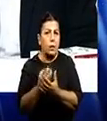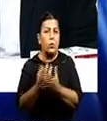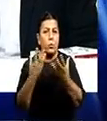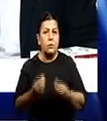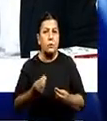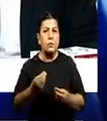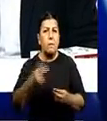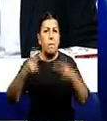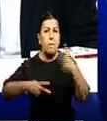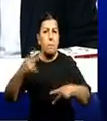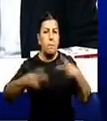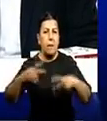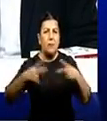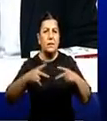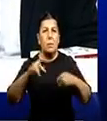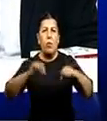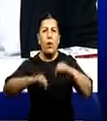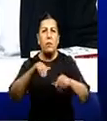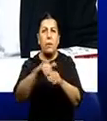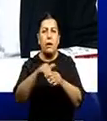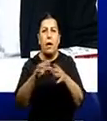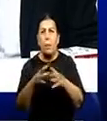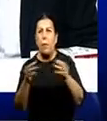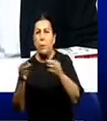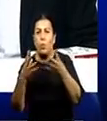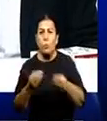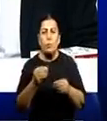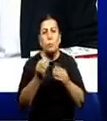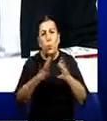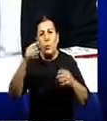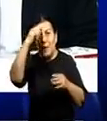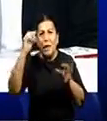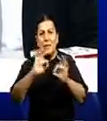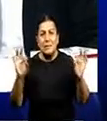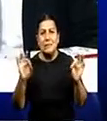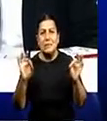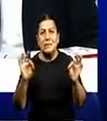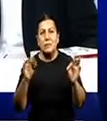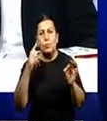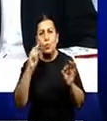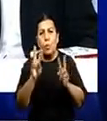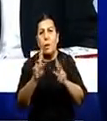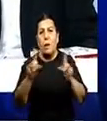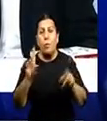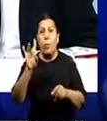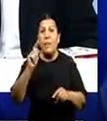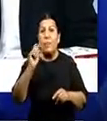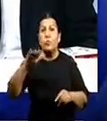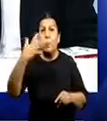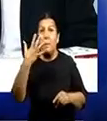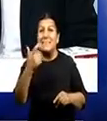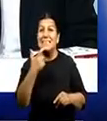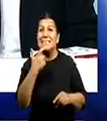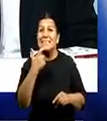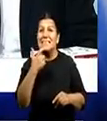bazı muhalefet partilerinin bunu kaybetmiş olması çok büyük bir talihsizliktir. Bunu da görmek lazım. Peki 15 Temmuz'da 5 yıl sonra